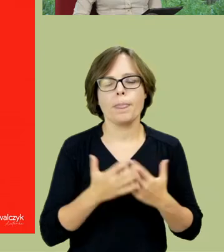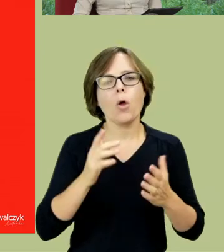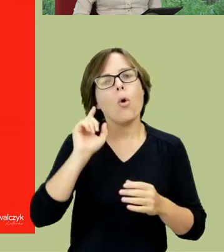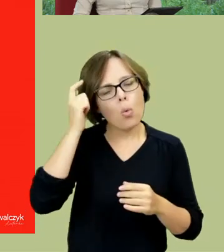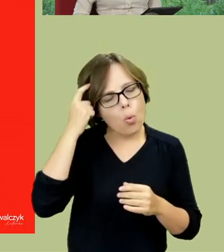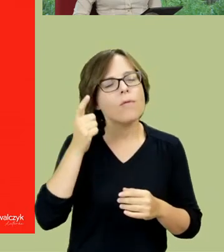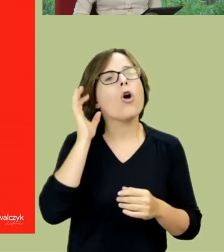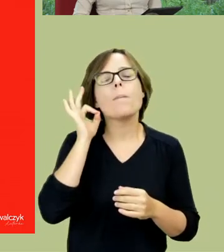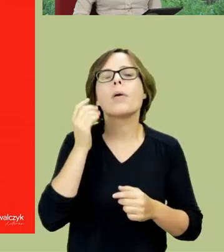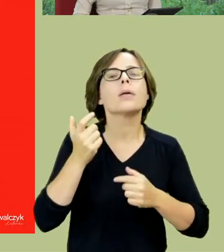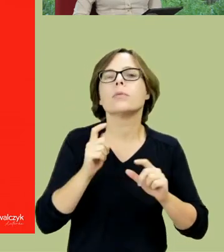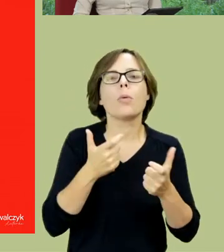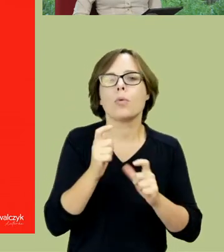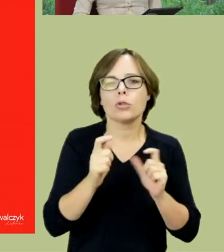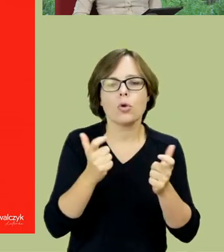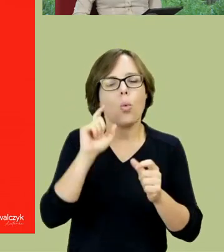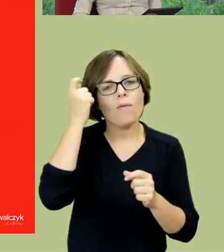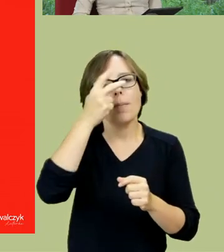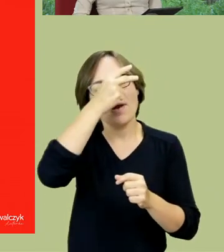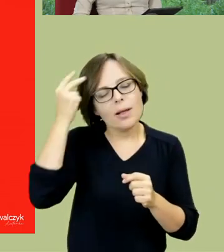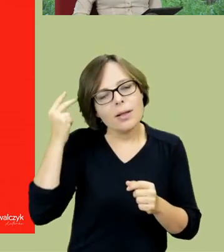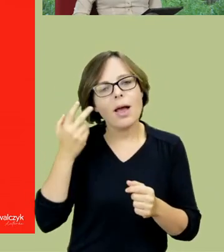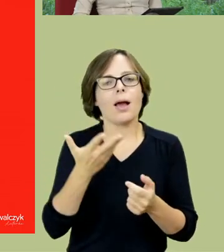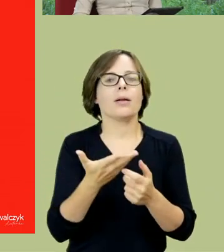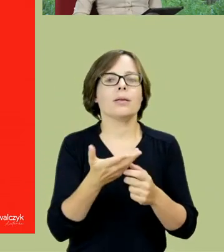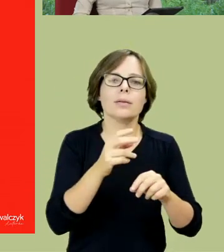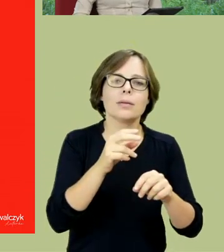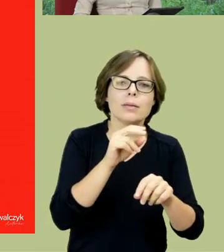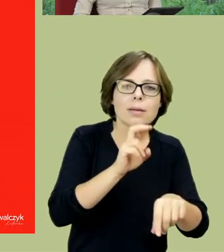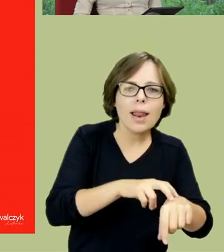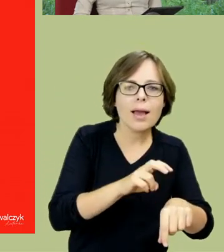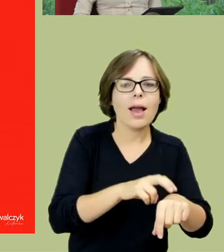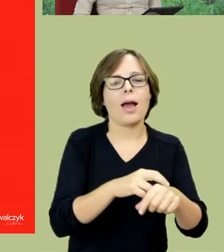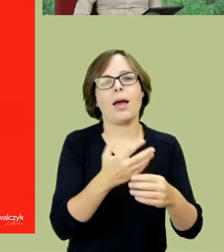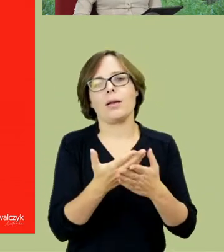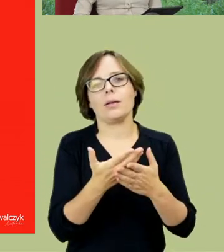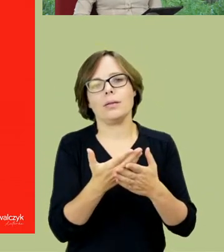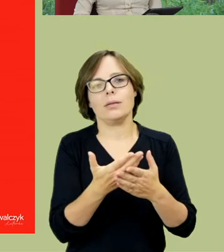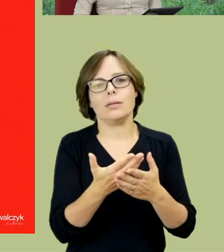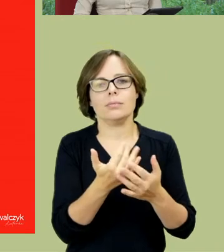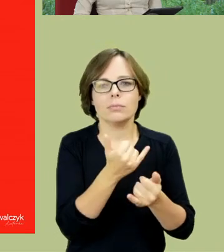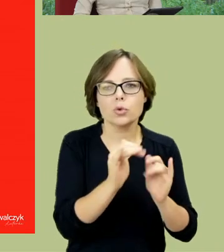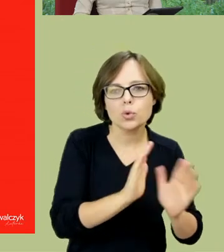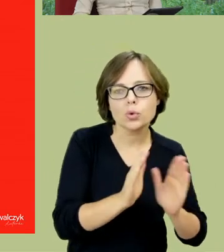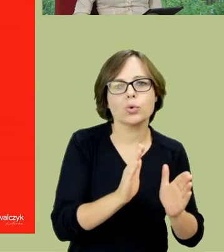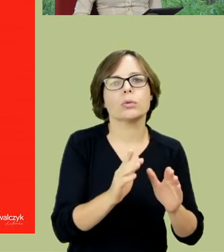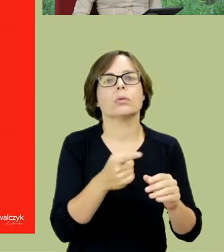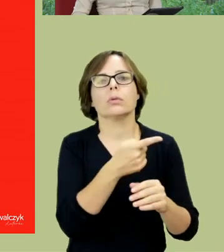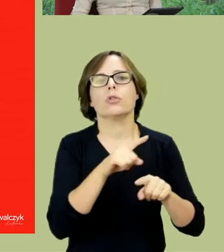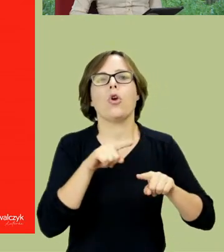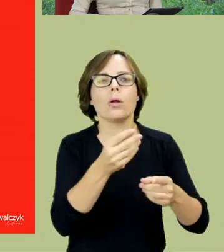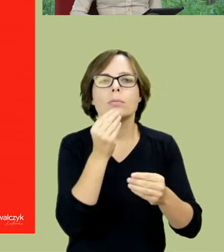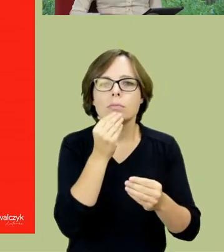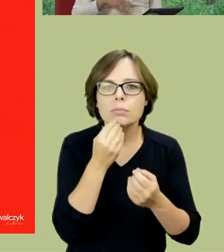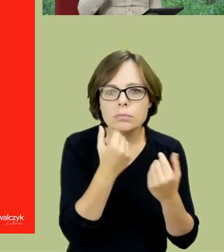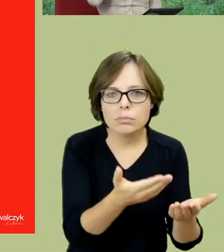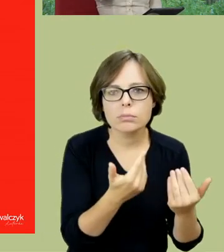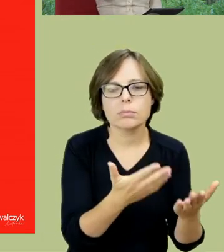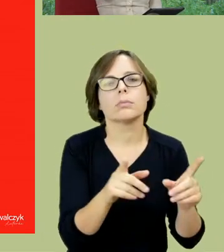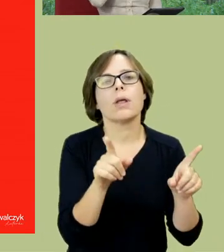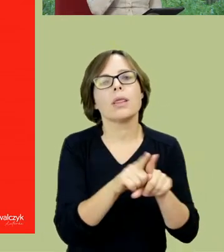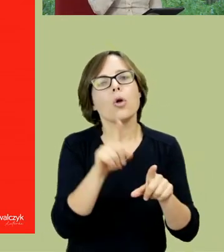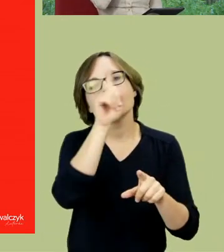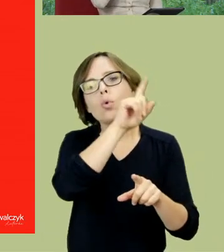pielęgniarki, lekarki, sanitariuszki, te, które obsługiwały punkty żywnościowe i organizowały ewakuację